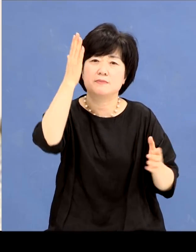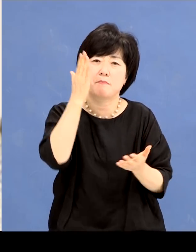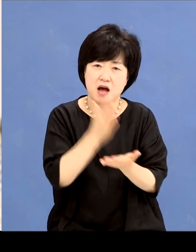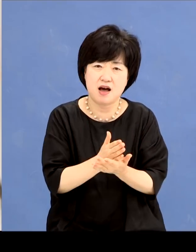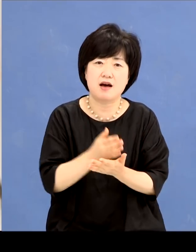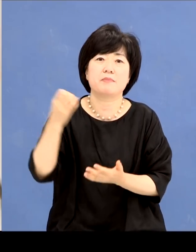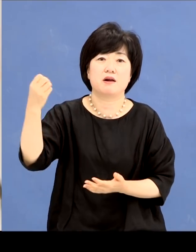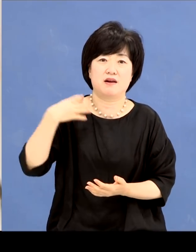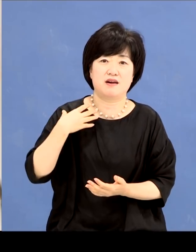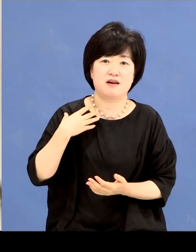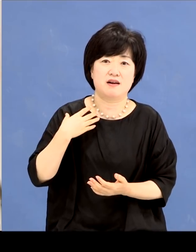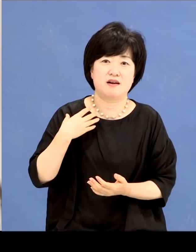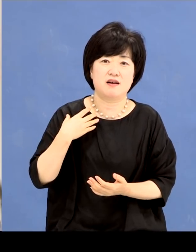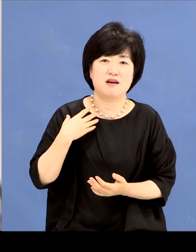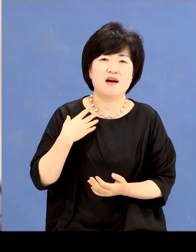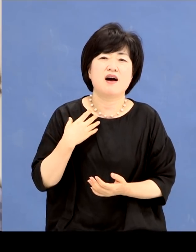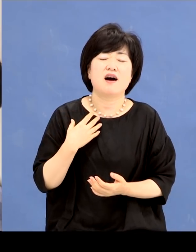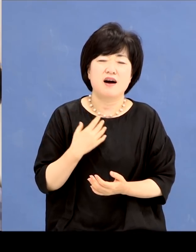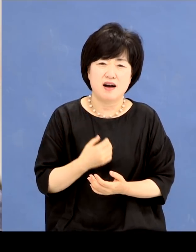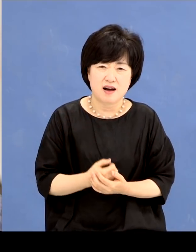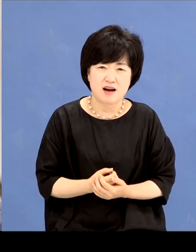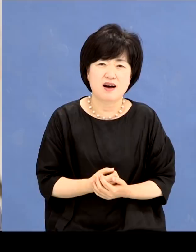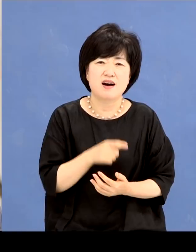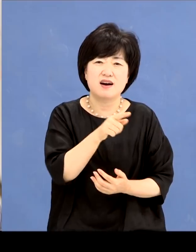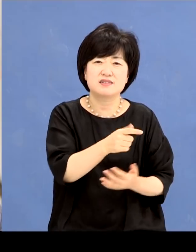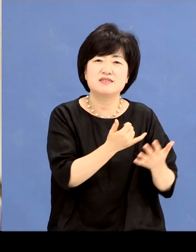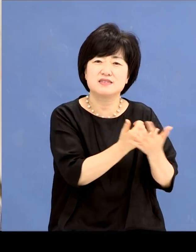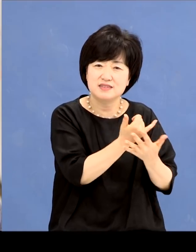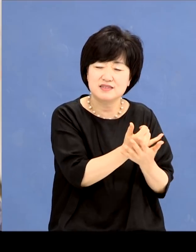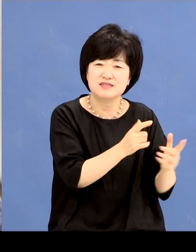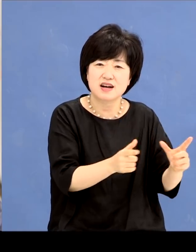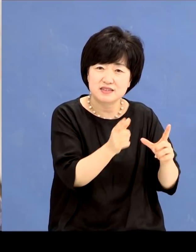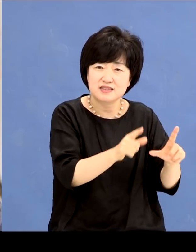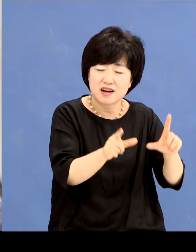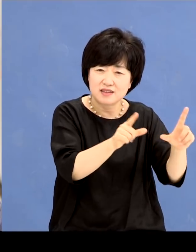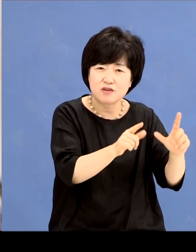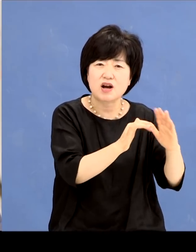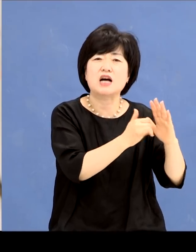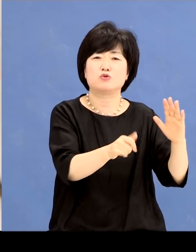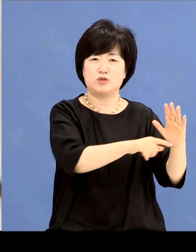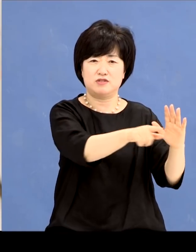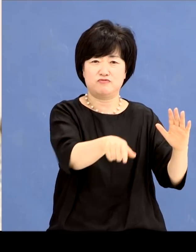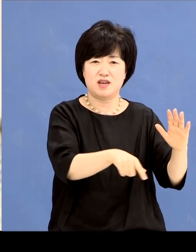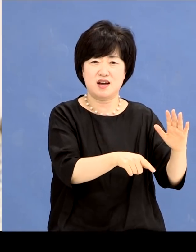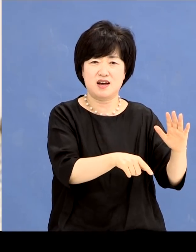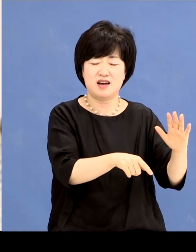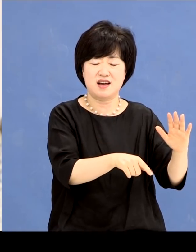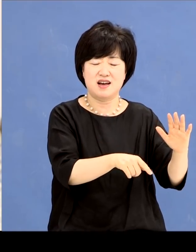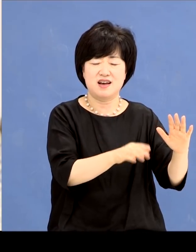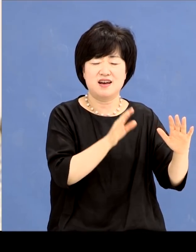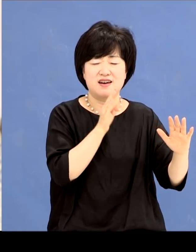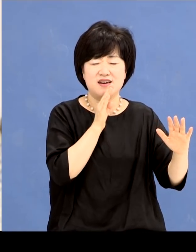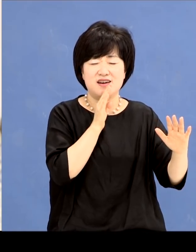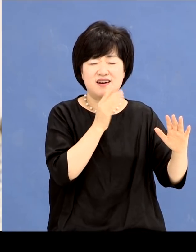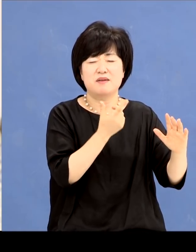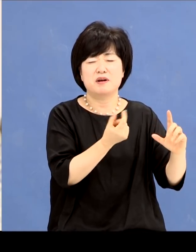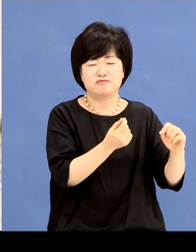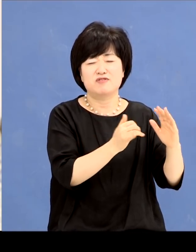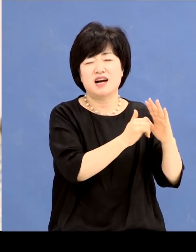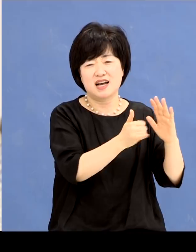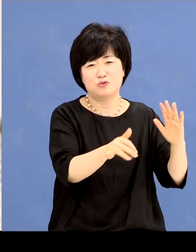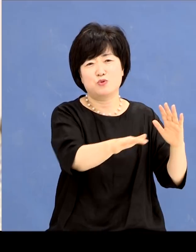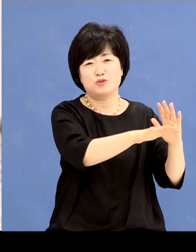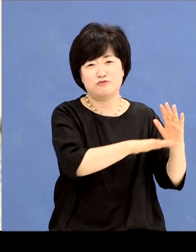않길 원하셨다라는 걸 그때 이제 알게 돼요. 아, 그럼 그때 지냈던 아이들이 네. 너의 가족이다. 그렇죠. 가족이다. 돌아보니 제가 누구보다